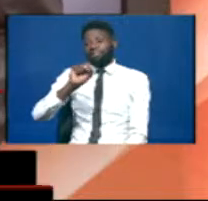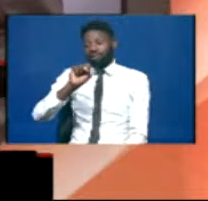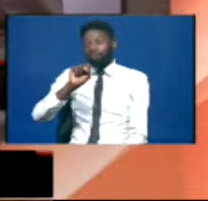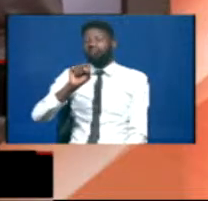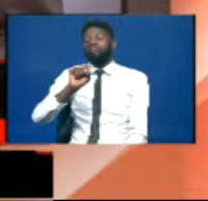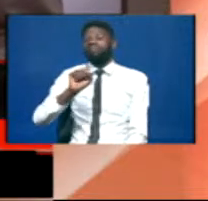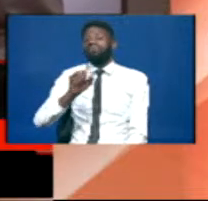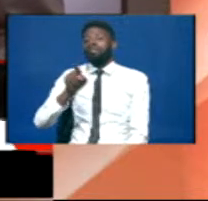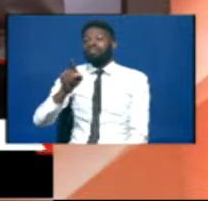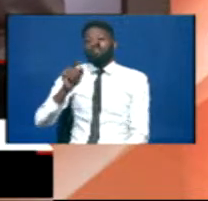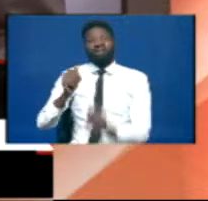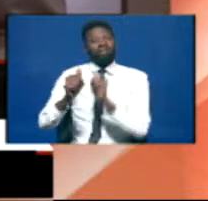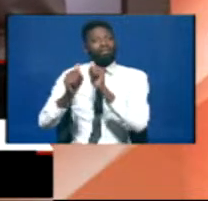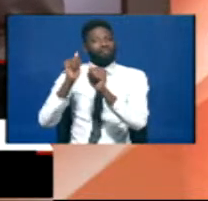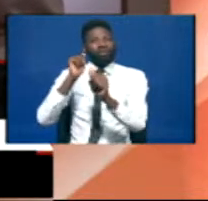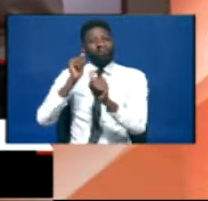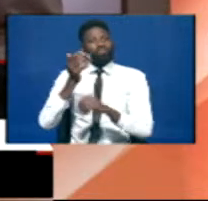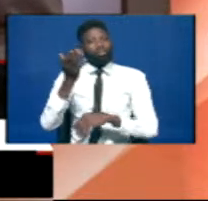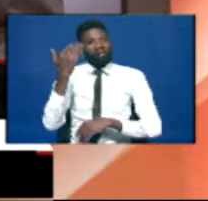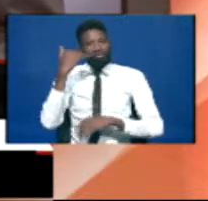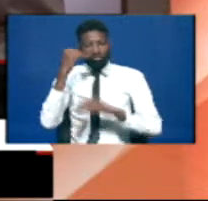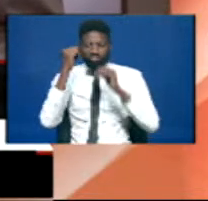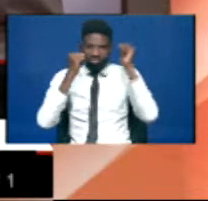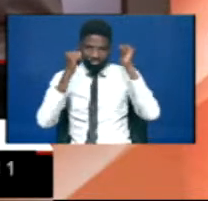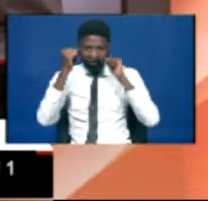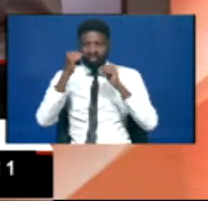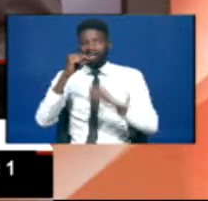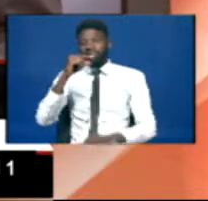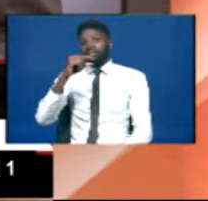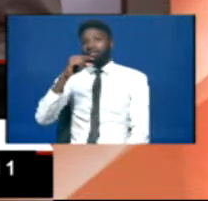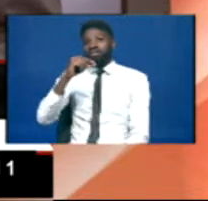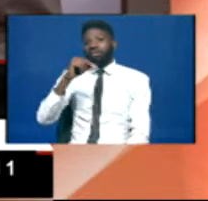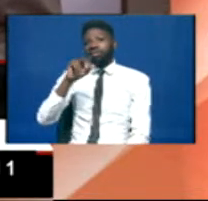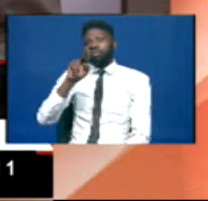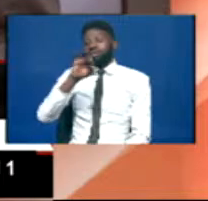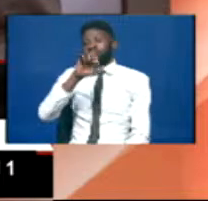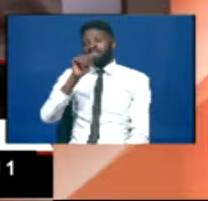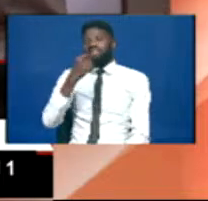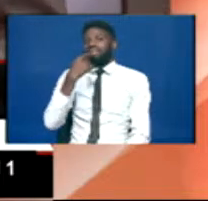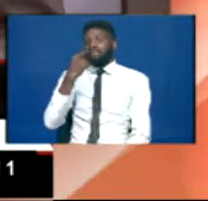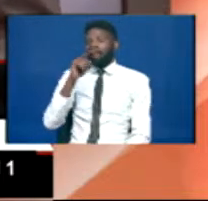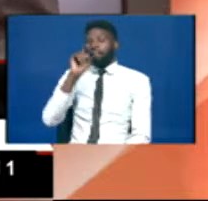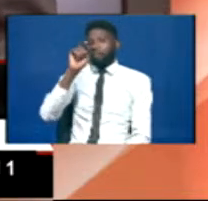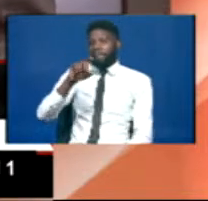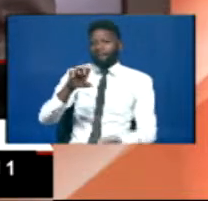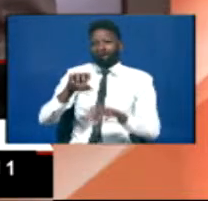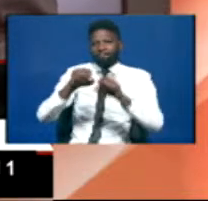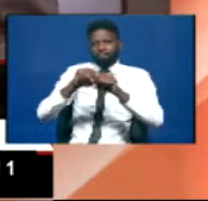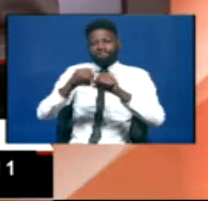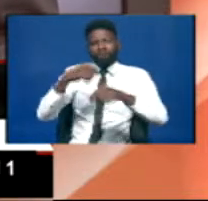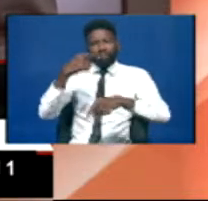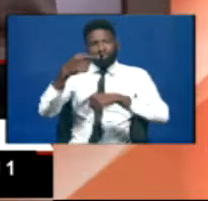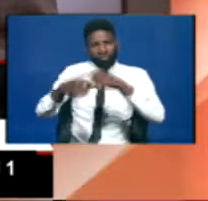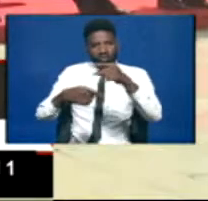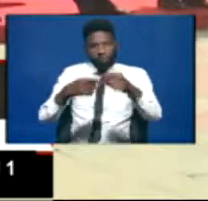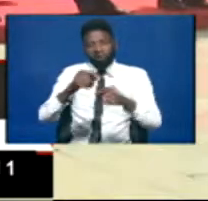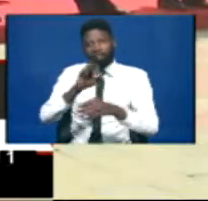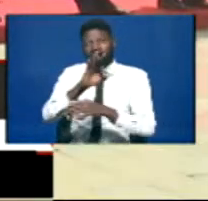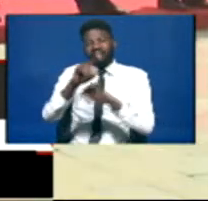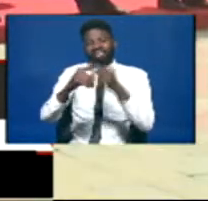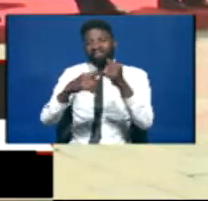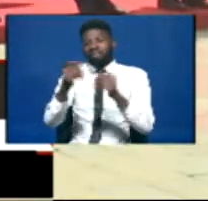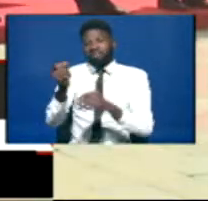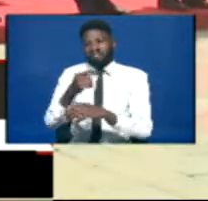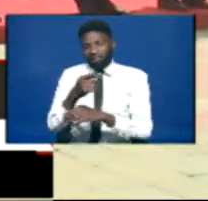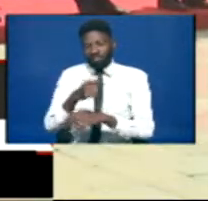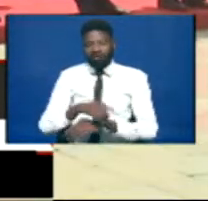Walikataa pendekezo la viongozi wa kijeshi nchini Guinea kuhusu kipindi cha mpito cha 36 kwa mujibu wa tume ya jumuiya hiyo.